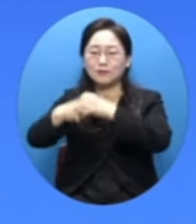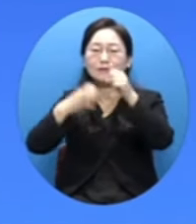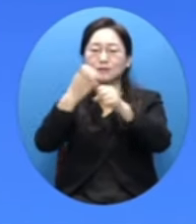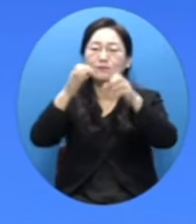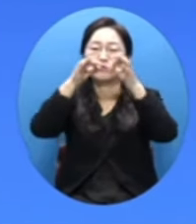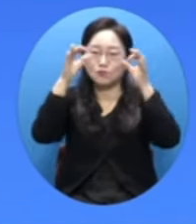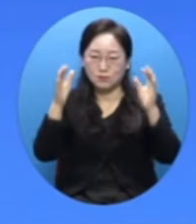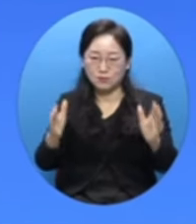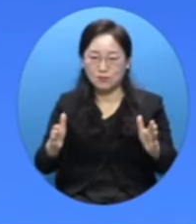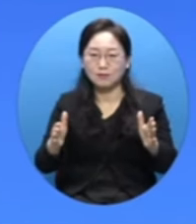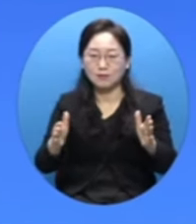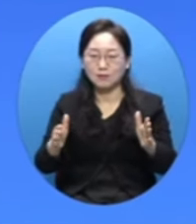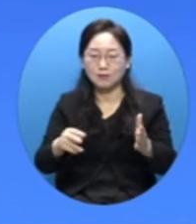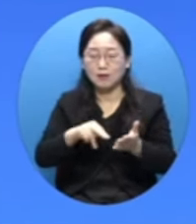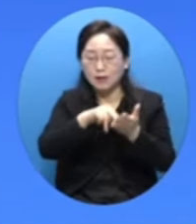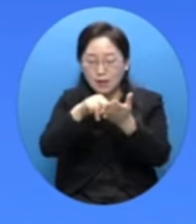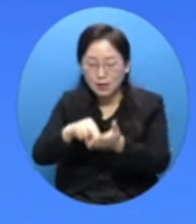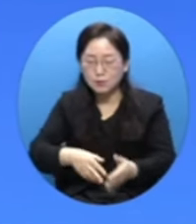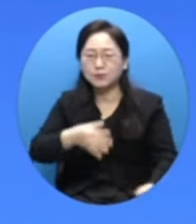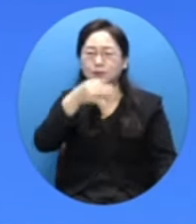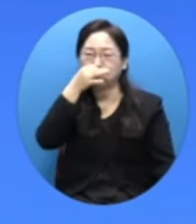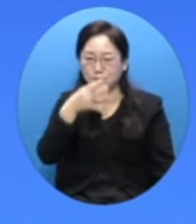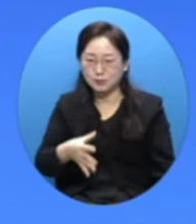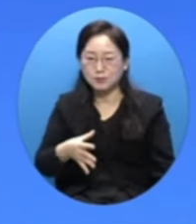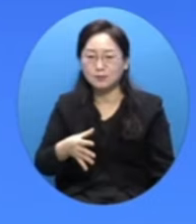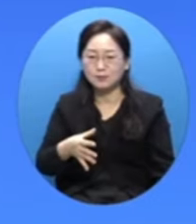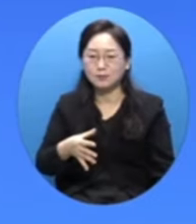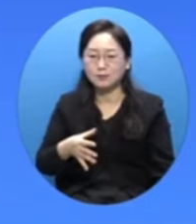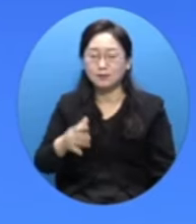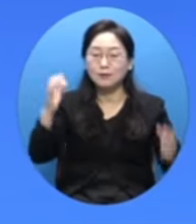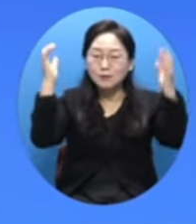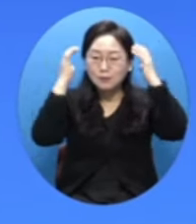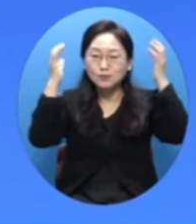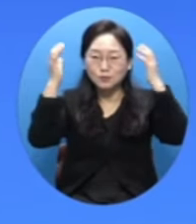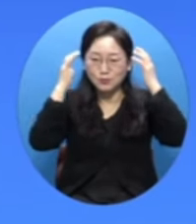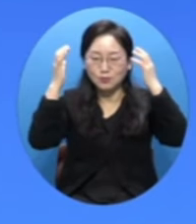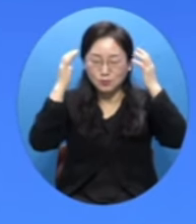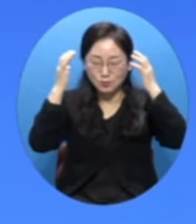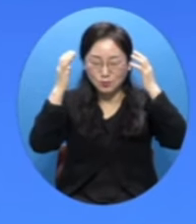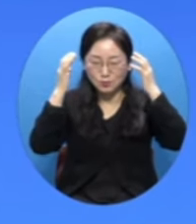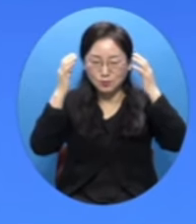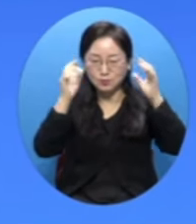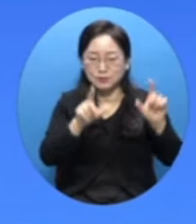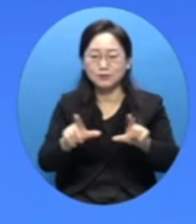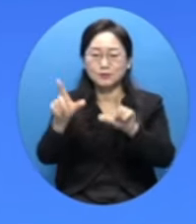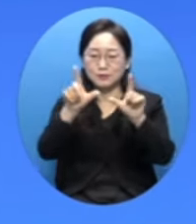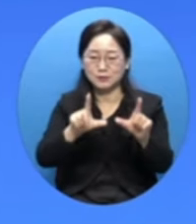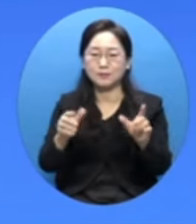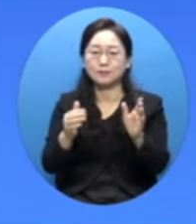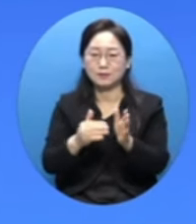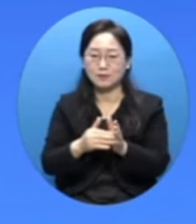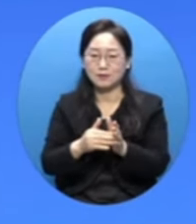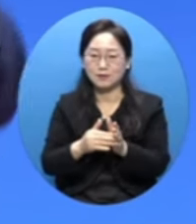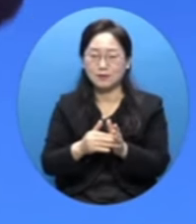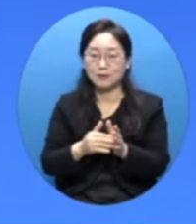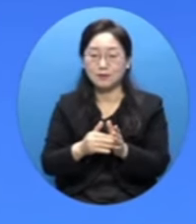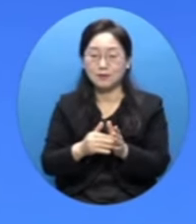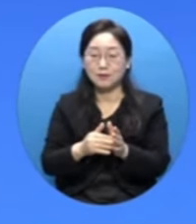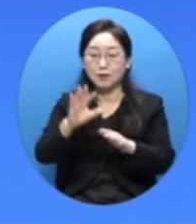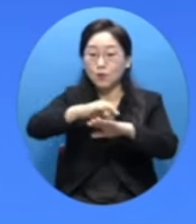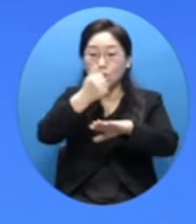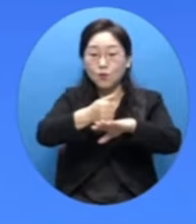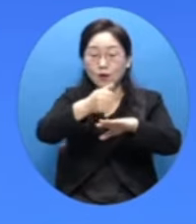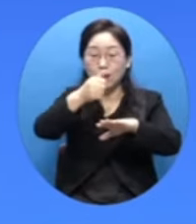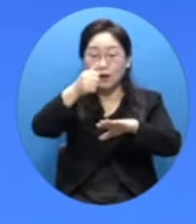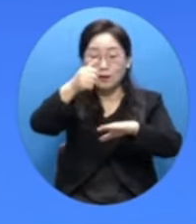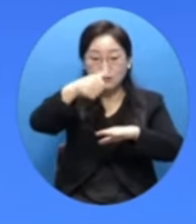동안 외롭고 힘들고 고통스러운 날을 보내야만 했습니다. 그는 왕자의